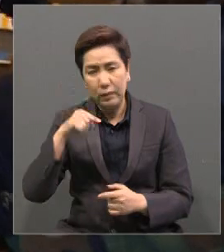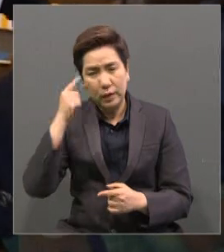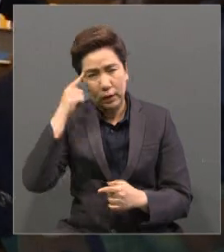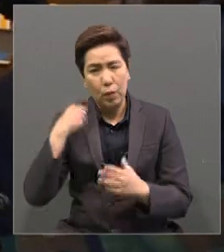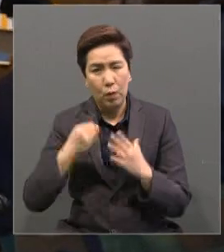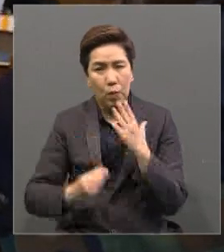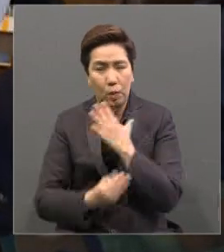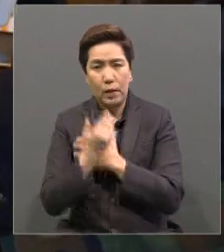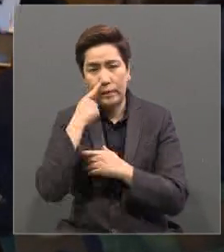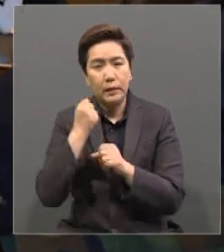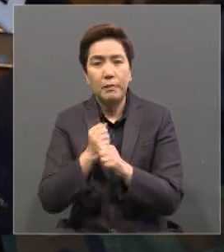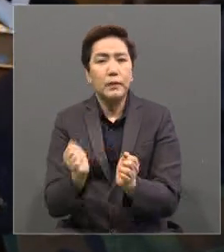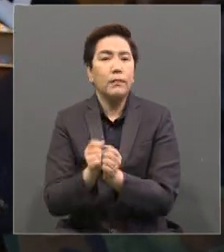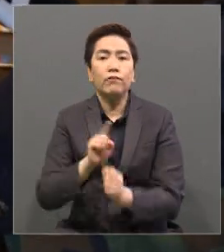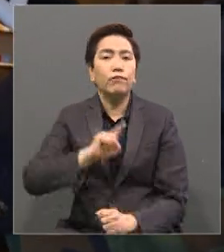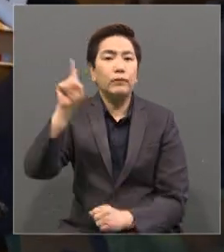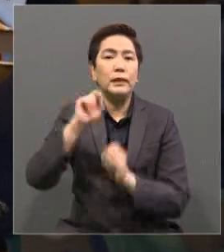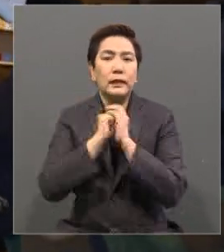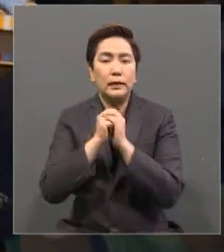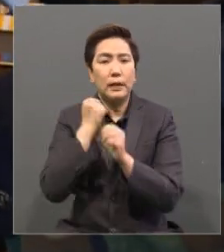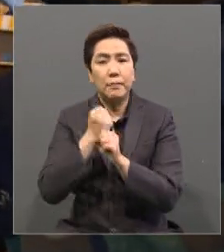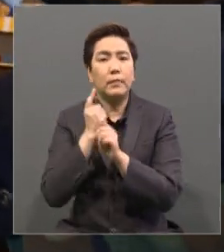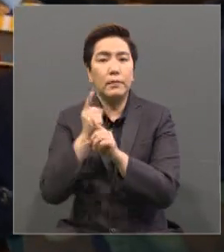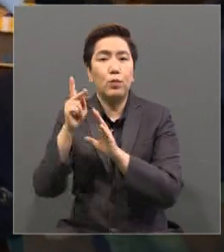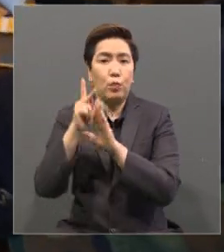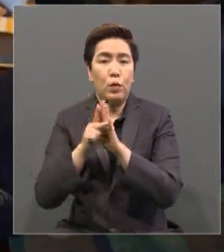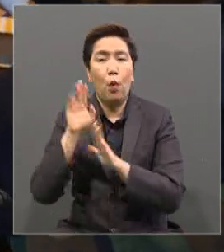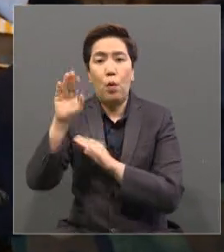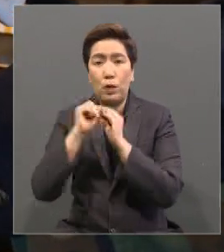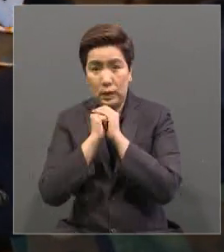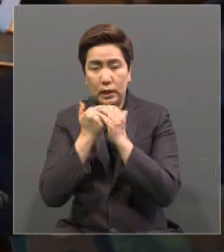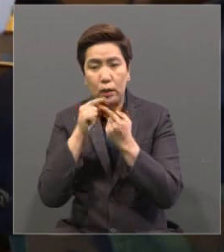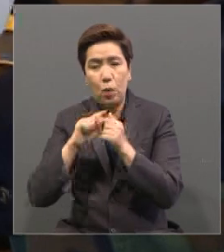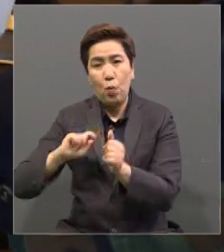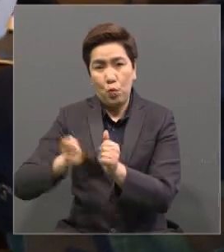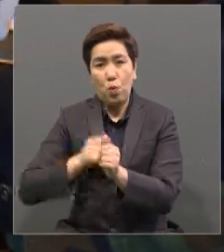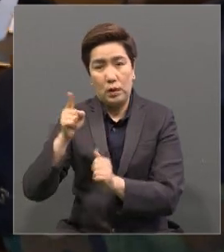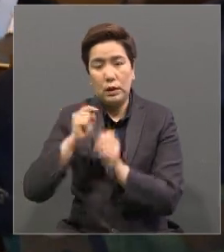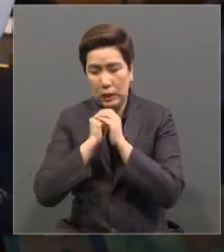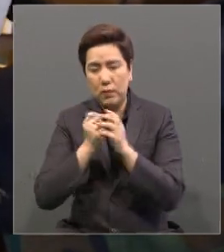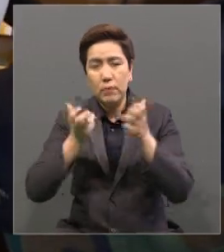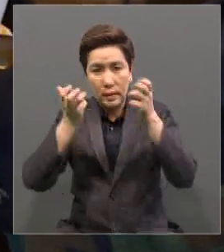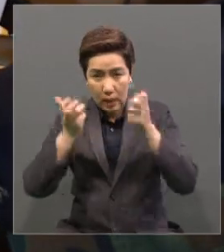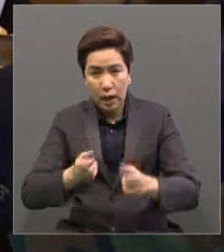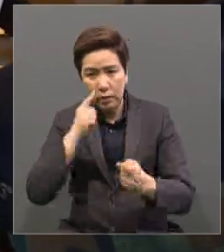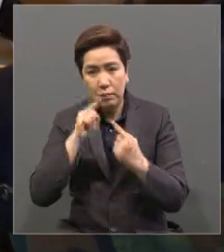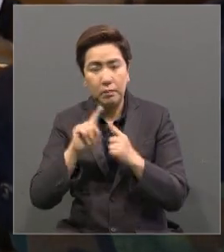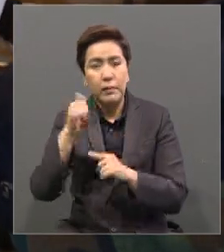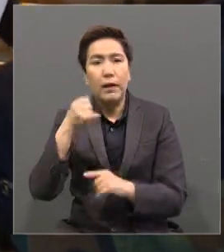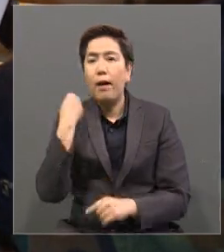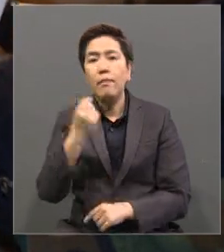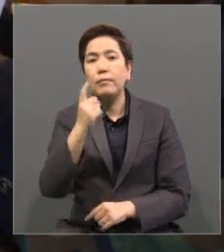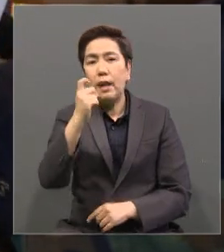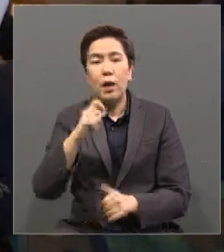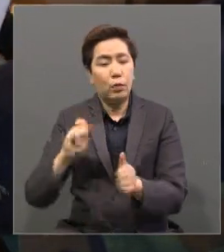แนวโน้มสูงที่จะดำเนินคดีที่เมืองจีนซึ่งเขาทำได้ตามกฎหมายเขานะครับซึ่งโทษของเขาค่อนข้างหนักนะครับน่าจะโทษถึงขั้นประหารชีวิตนะ